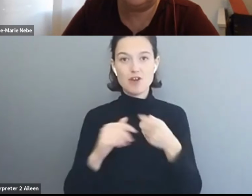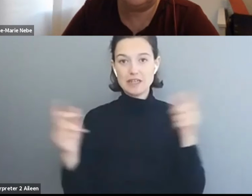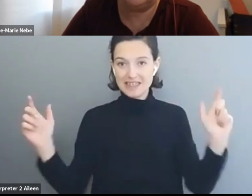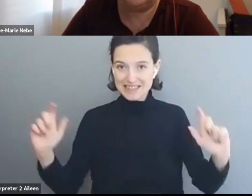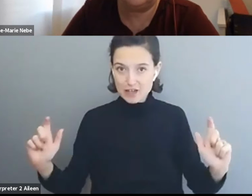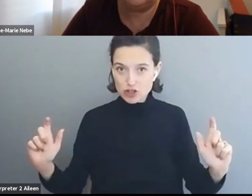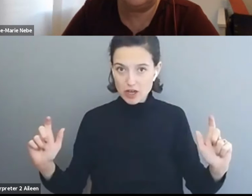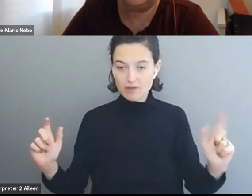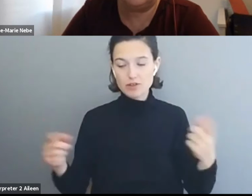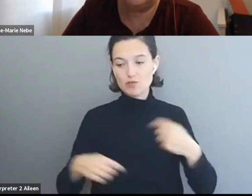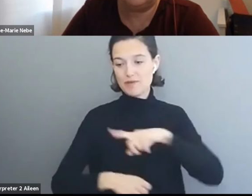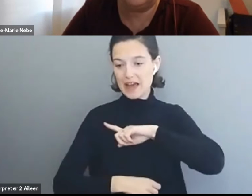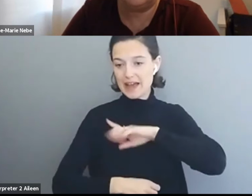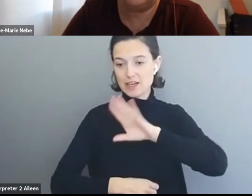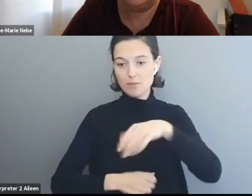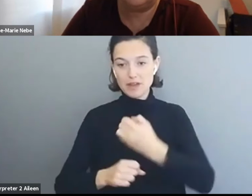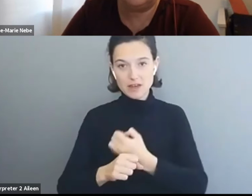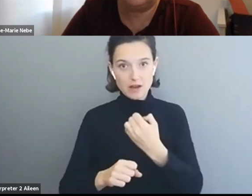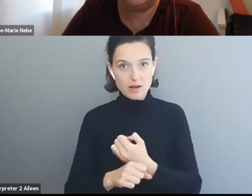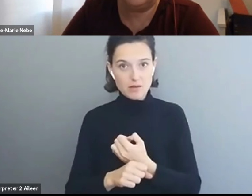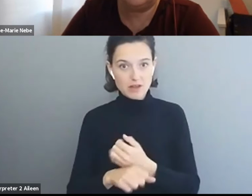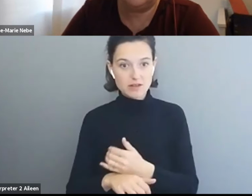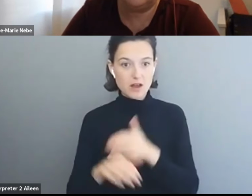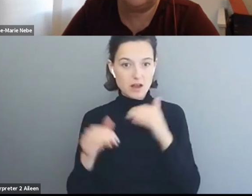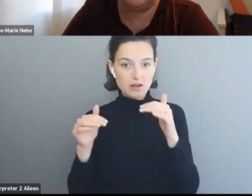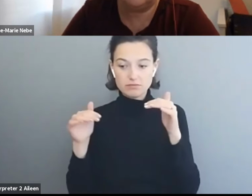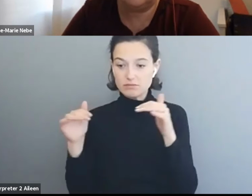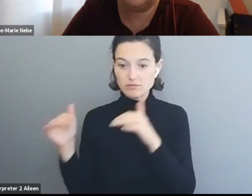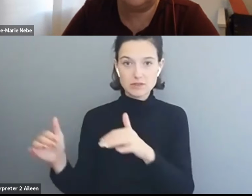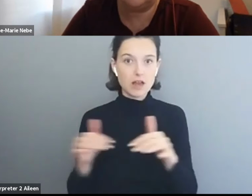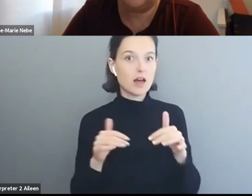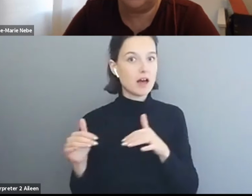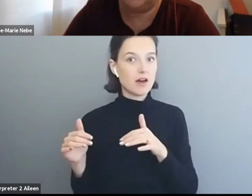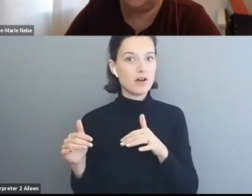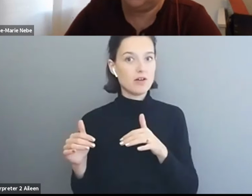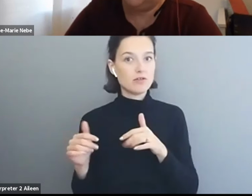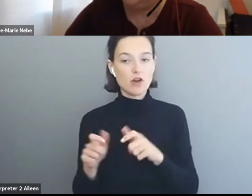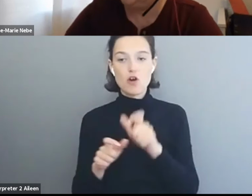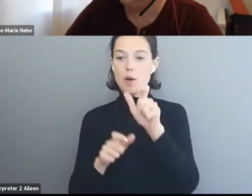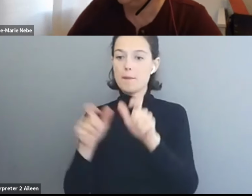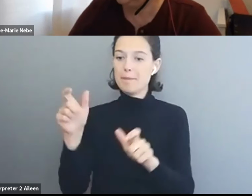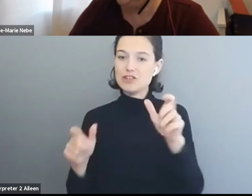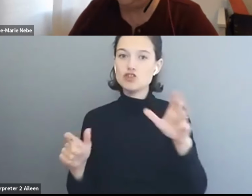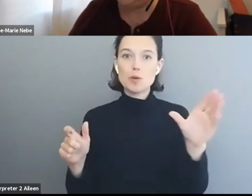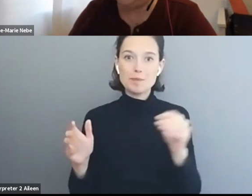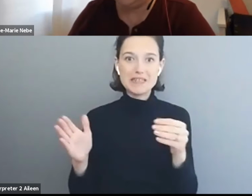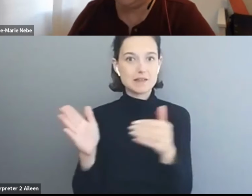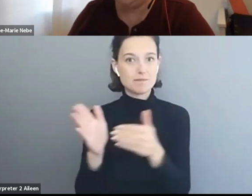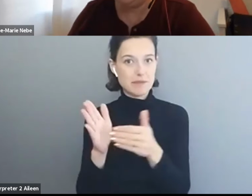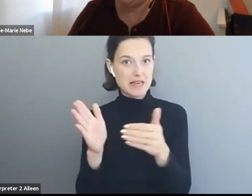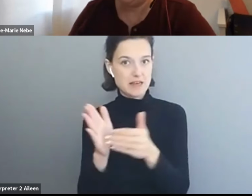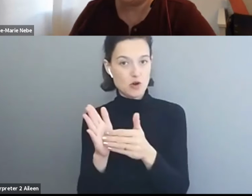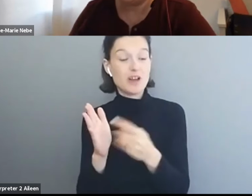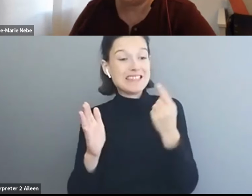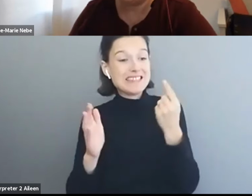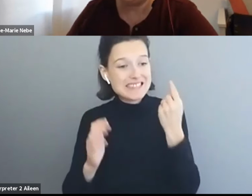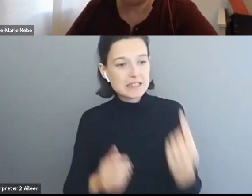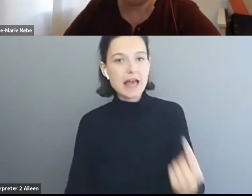eigenen Mitarbeitenden haben und Menschen mit Behinderungen dann eben als ExpertInnen in eigener